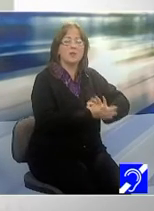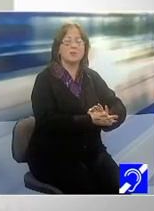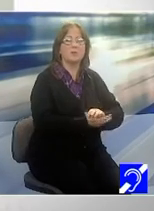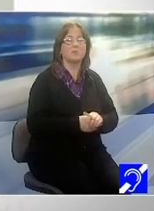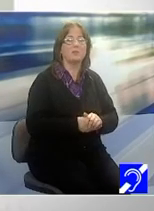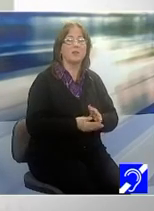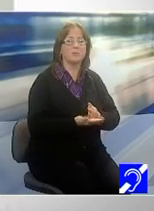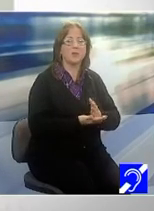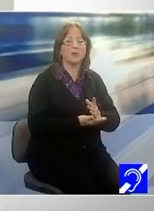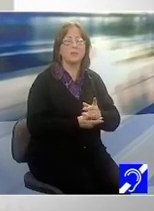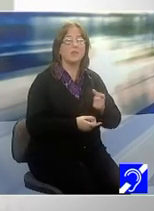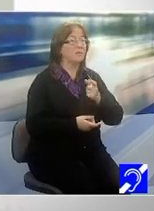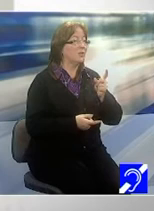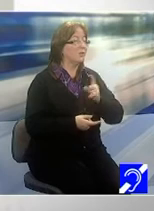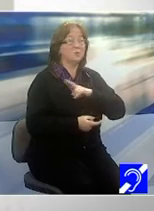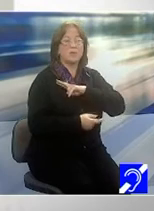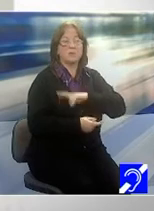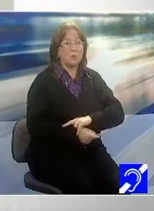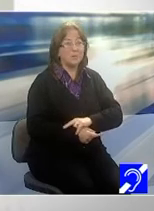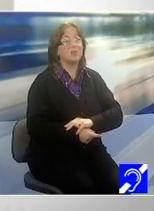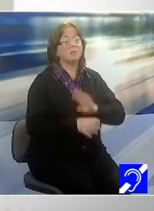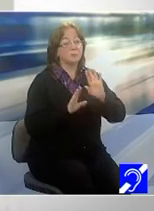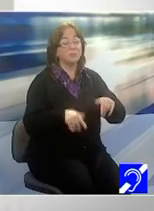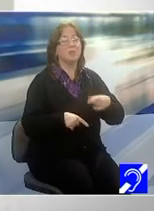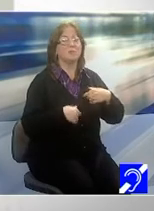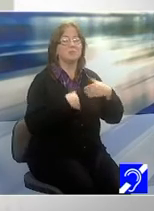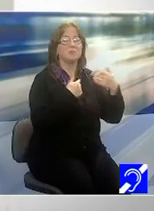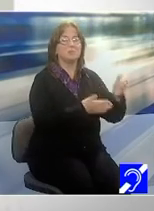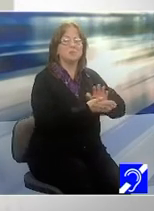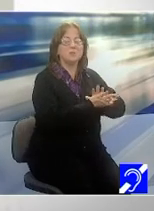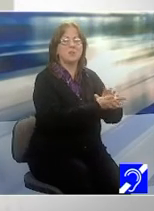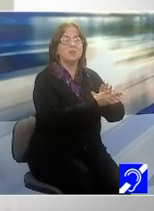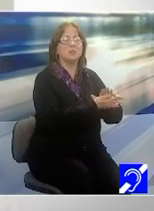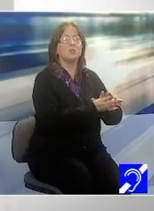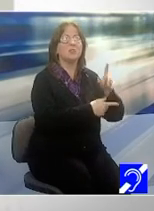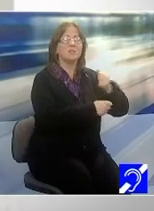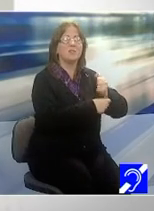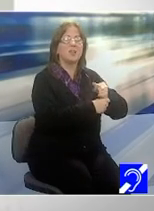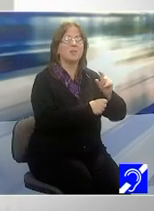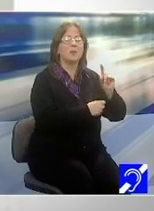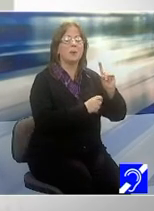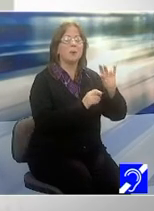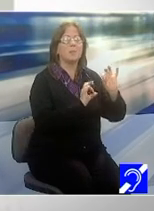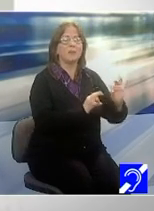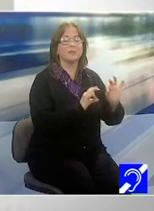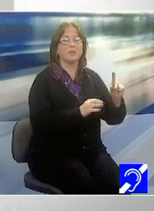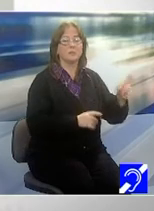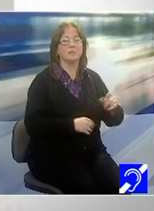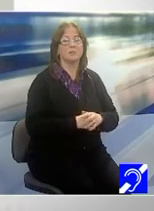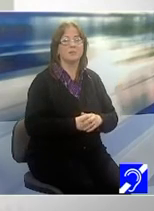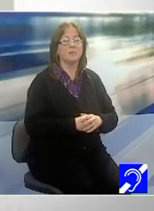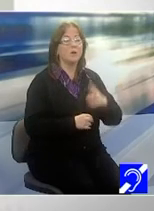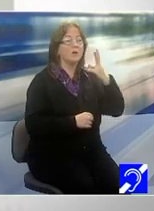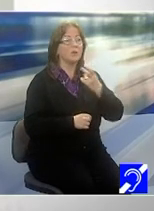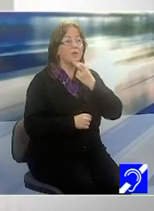nu mai putem, nu mai suportăm, poate sau anul trecut la alegeri, tot așa, un sentiment de frustrare legat de ceea ce s-a întâmplat în diaspora. Acum 2 ani a fost episodul cu Roșia Montană, acum